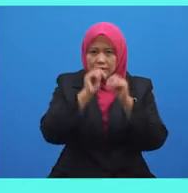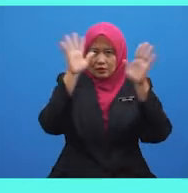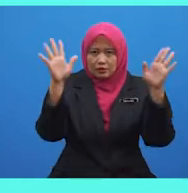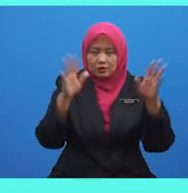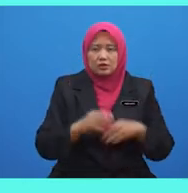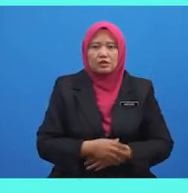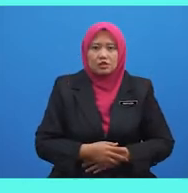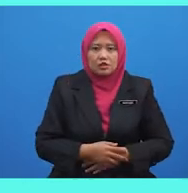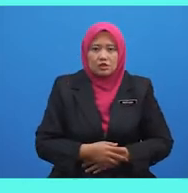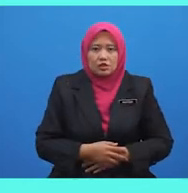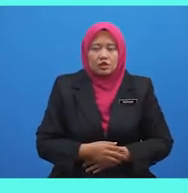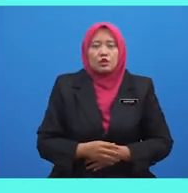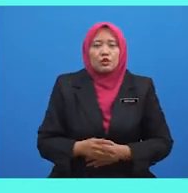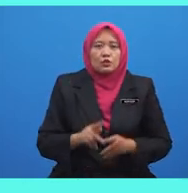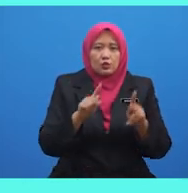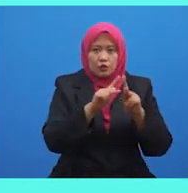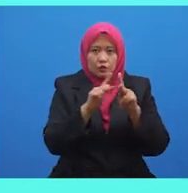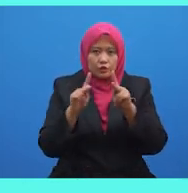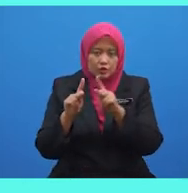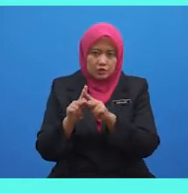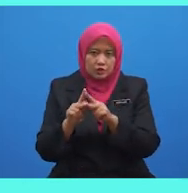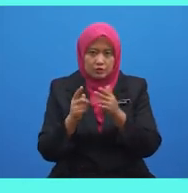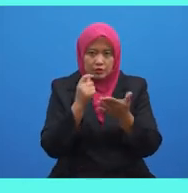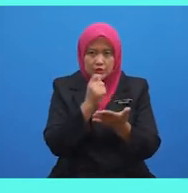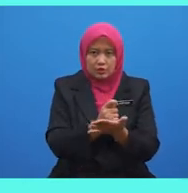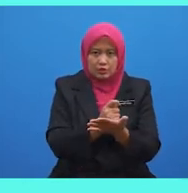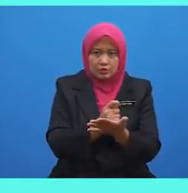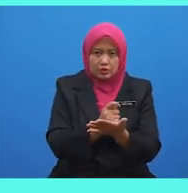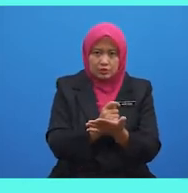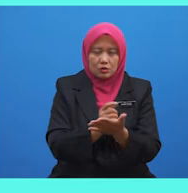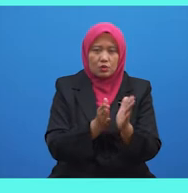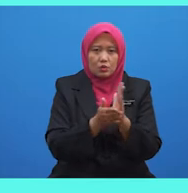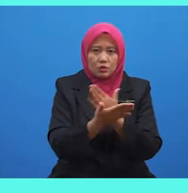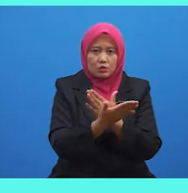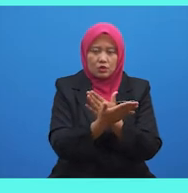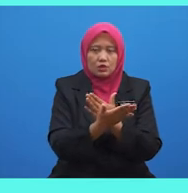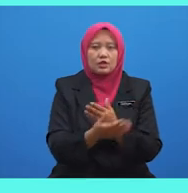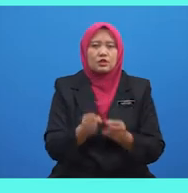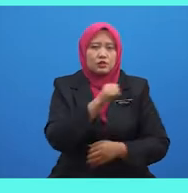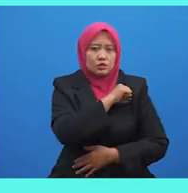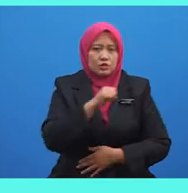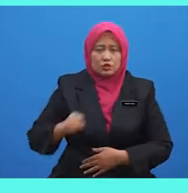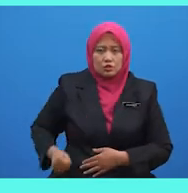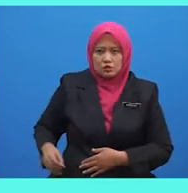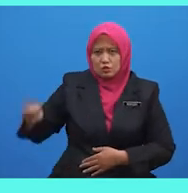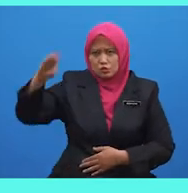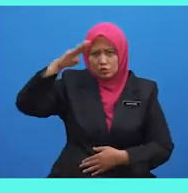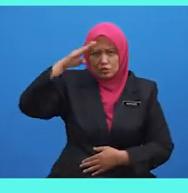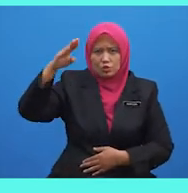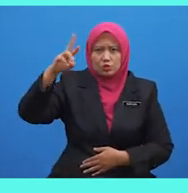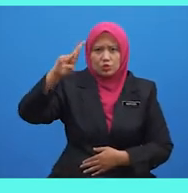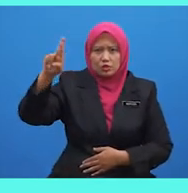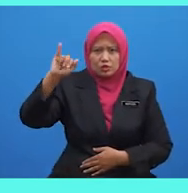Nyatakan ciri-ciri kota pertahanan yang dibina oleh Kesultanan Johor Riau. Jawapannya